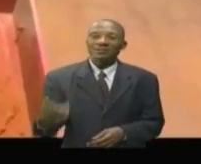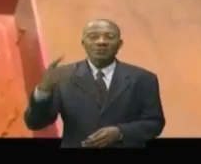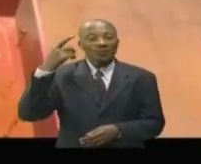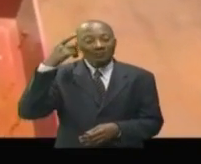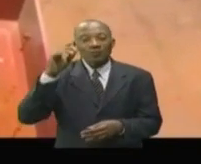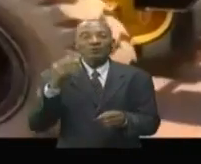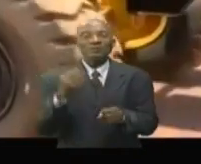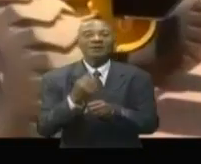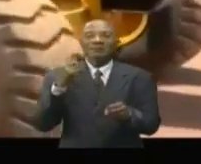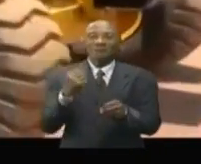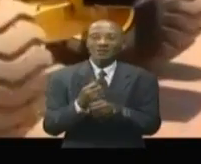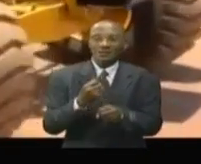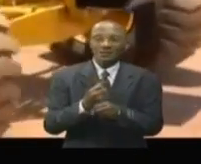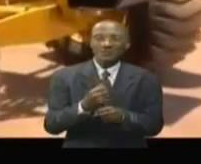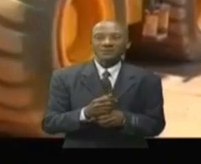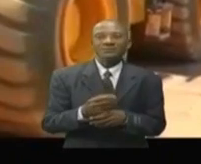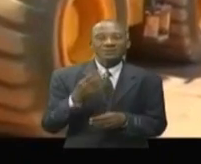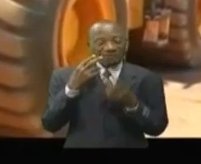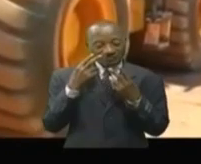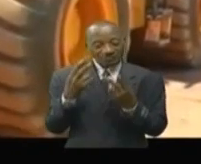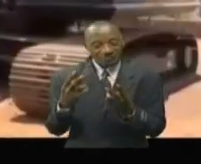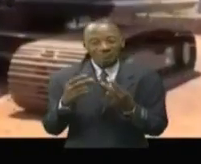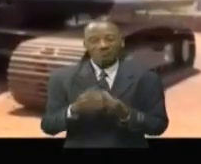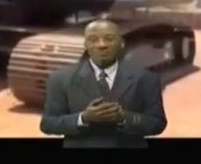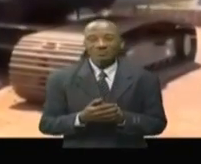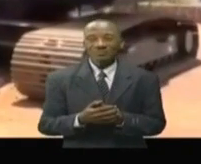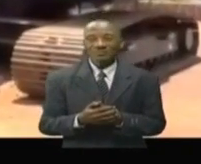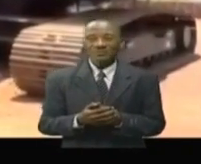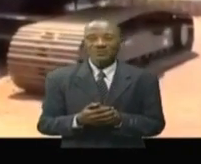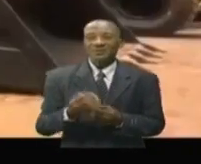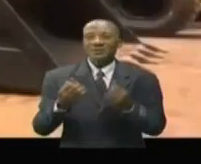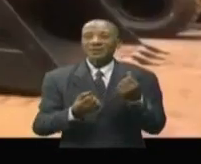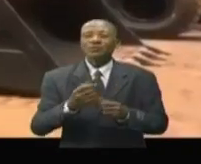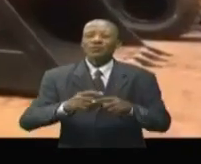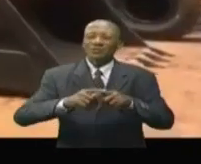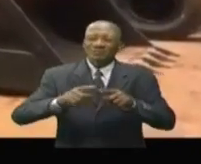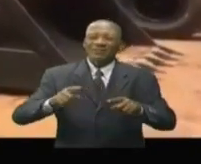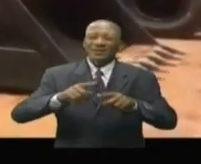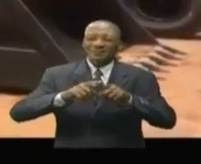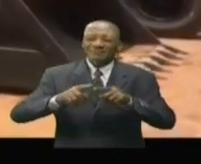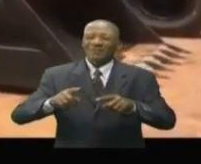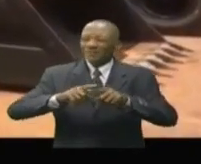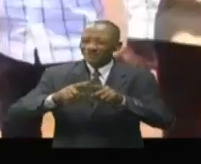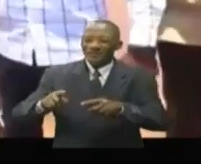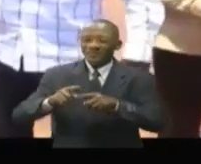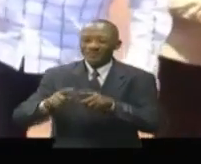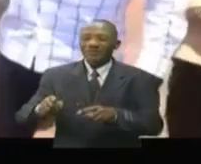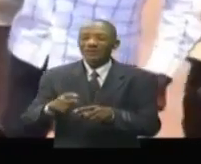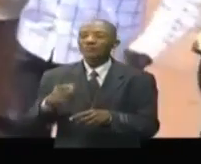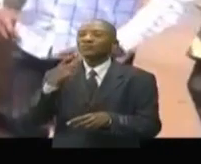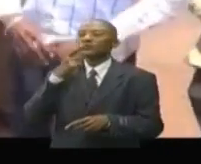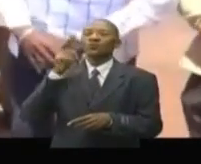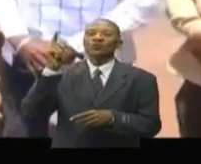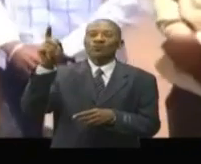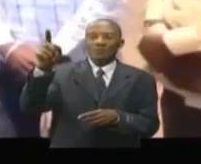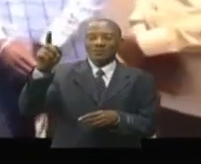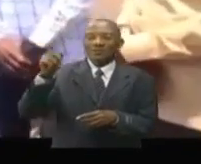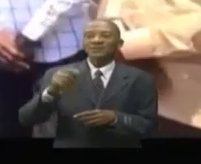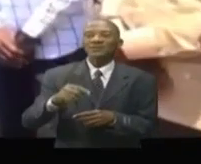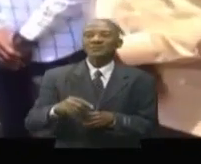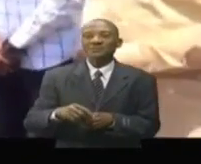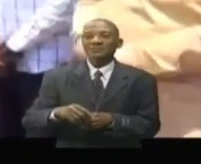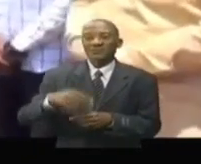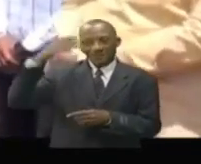eau, une niveleuse, une chargeuse, une pelleteuse et un compacteur, ont été présentés aux élus de Kasenga et Pueto